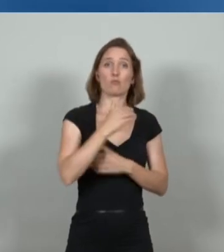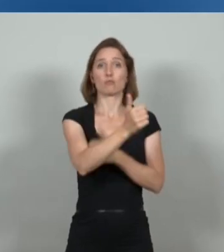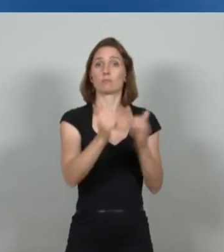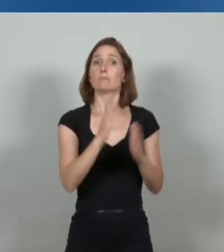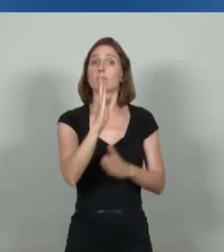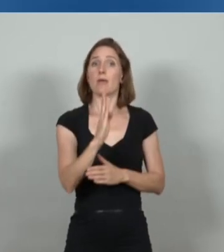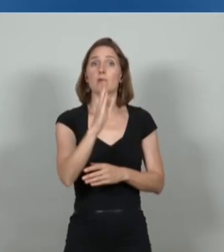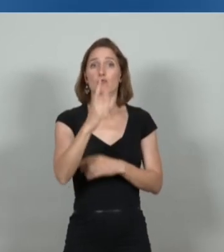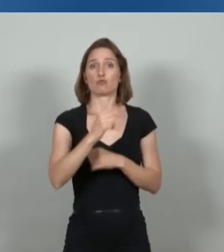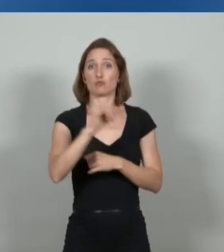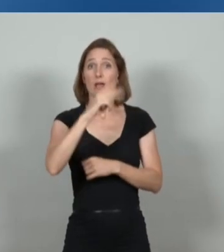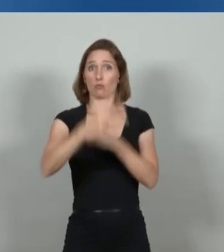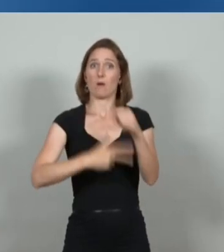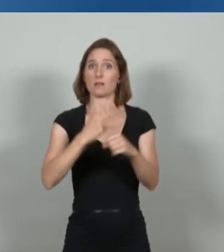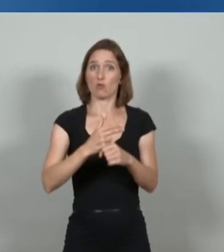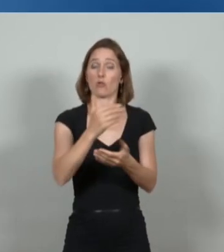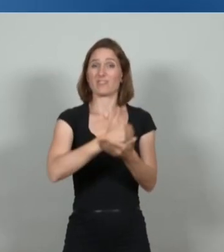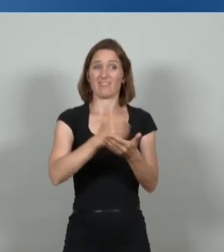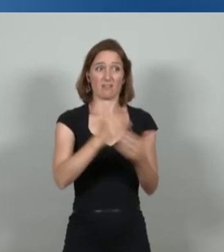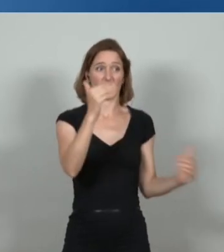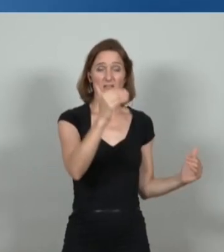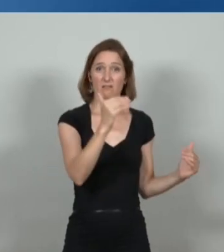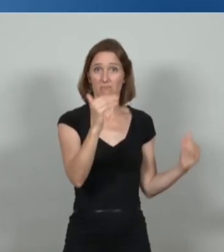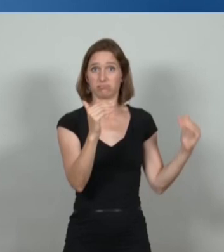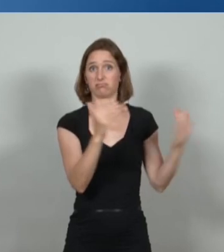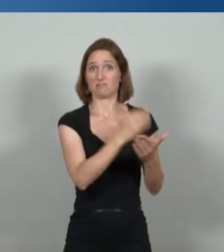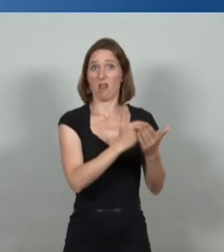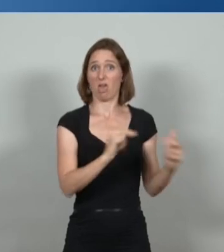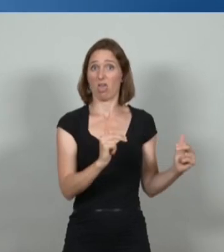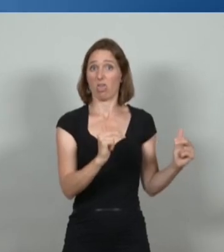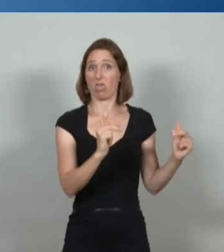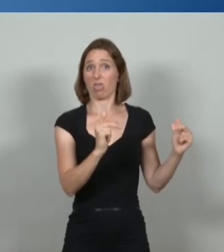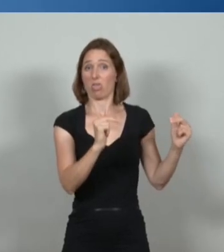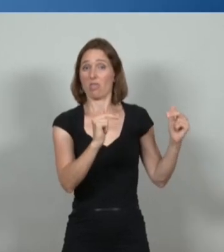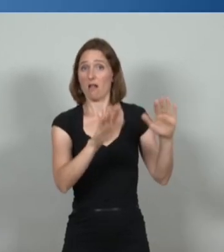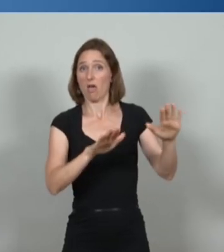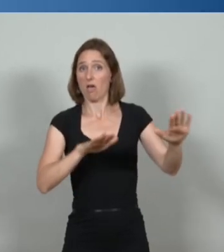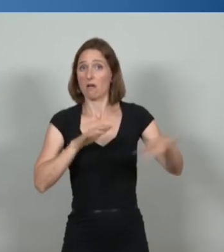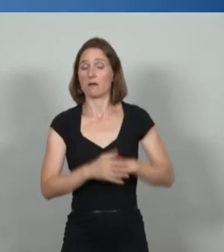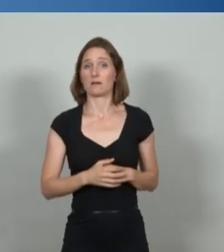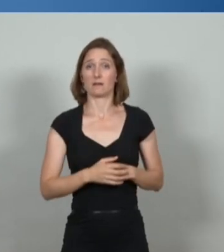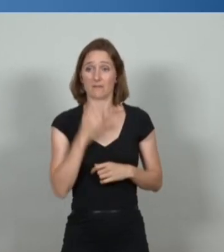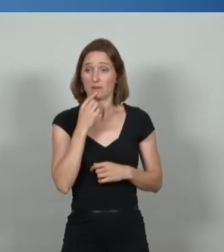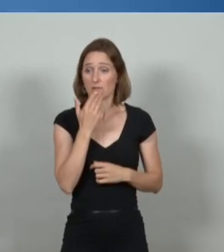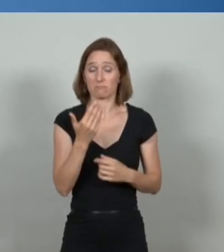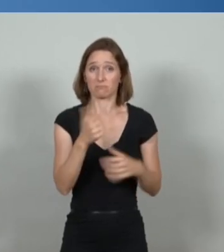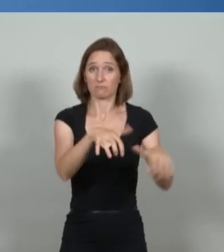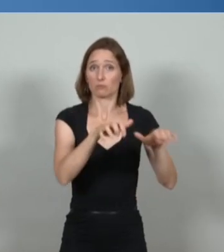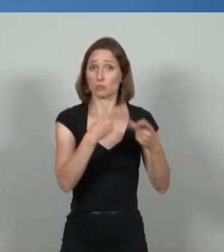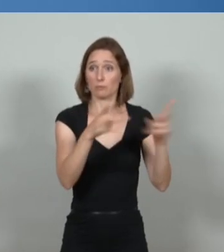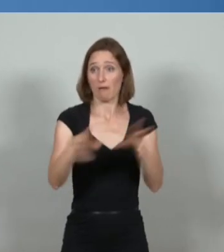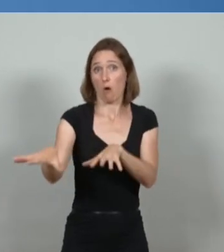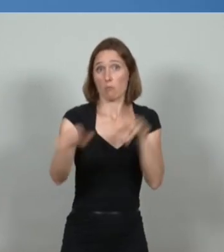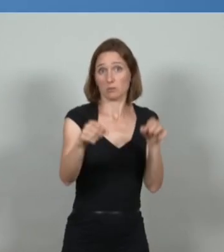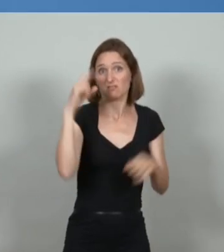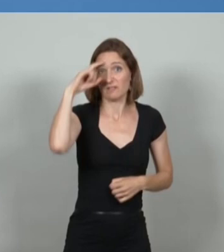recrutement dans la fonction publique en général et dans les collectivités en particulier témoignent du manque d'attractivité de la fonction publique à titre